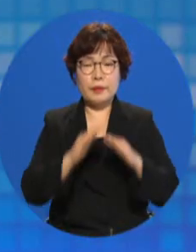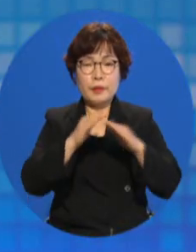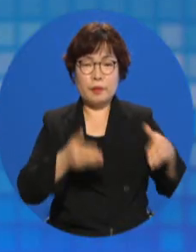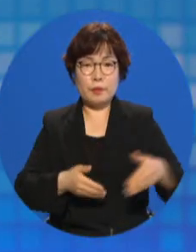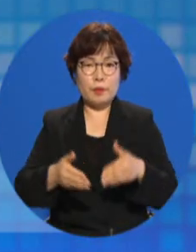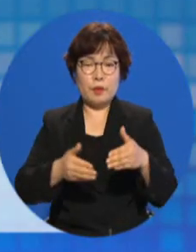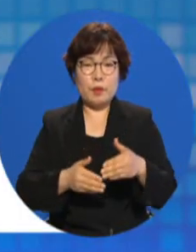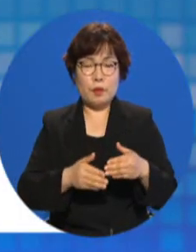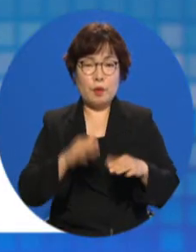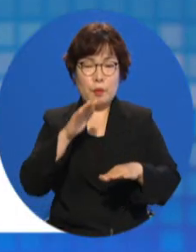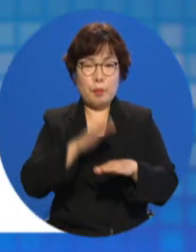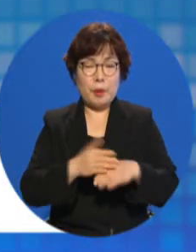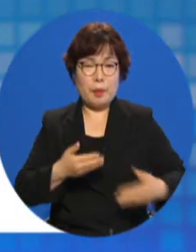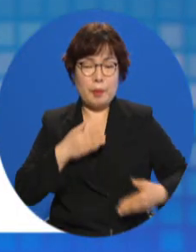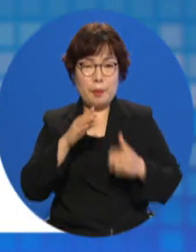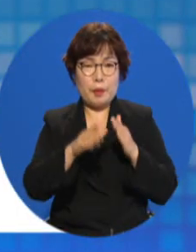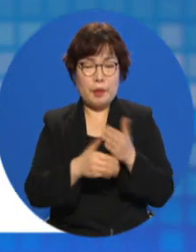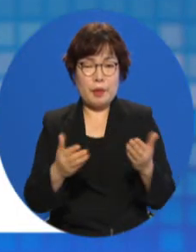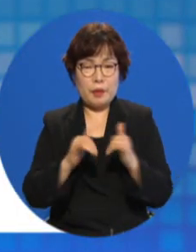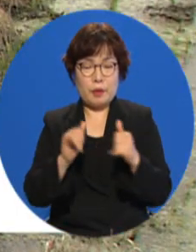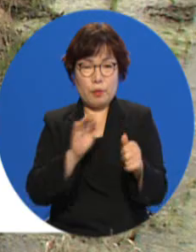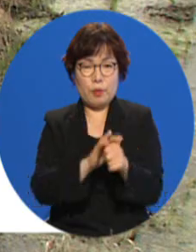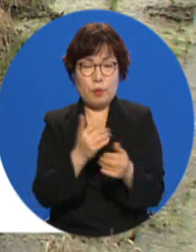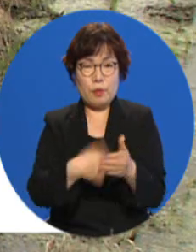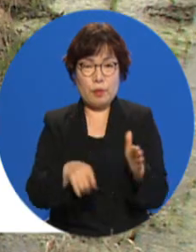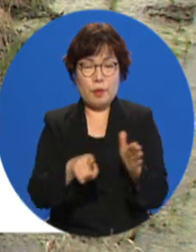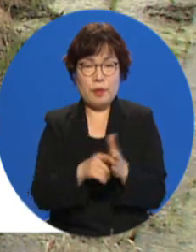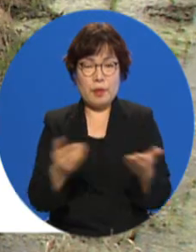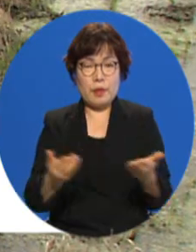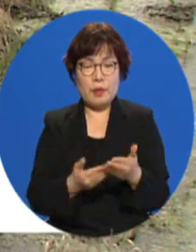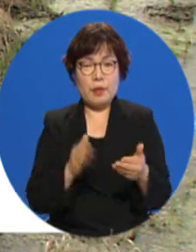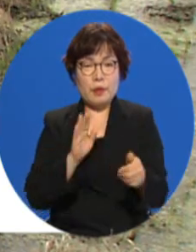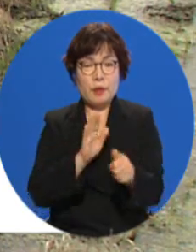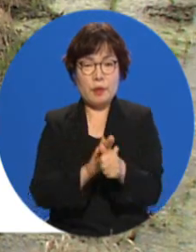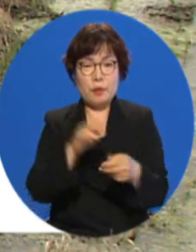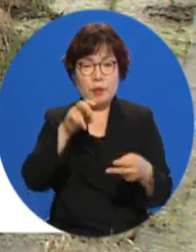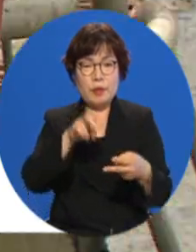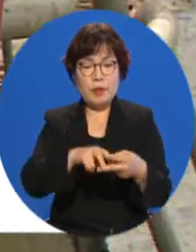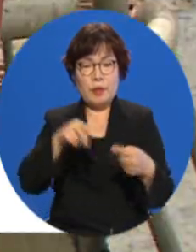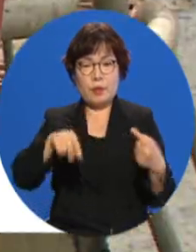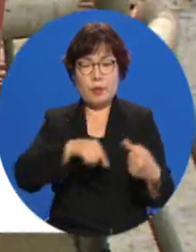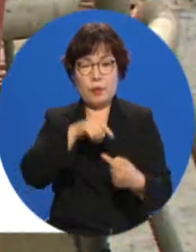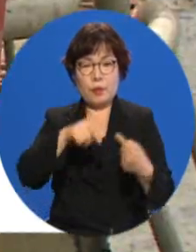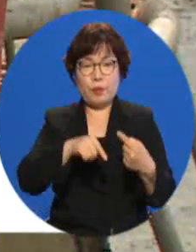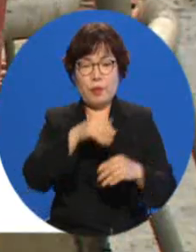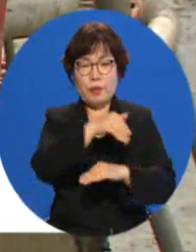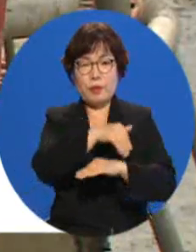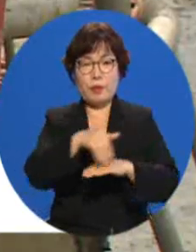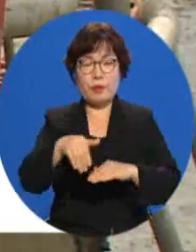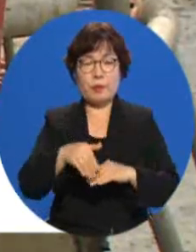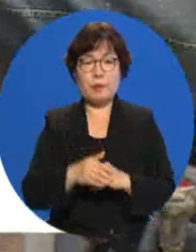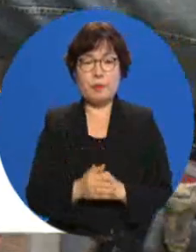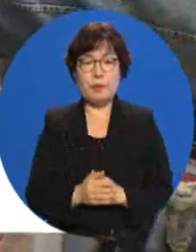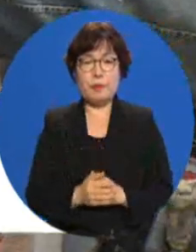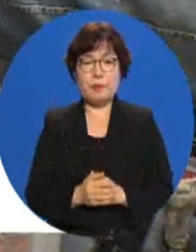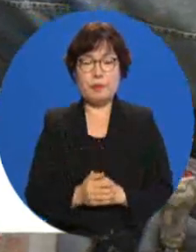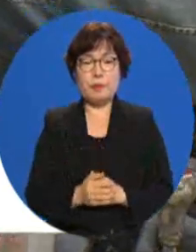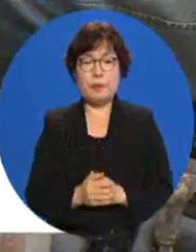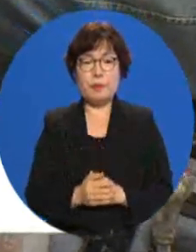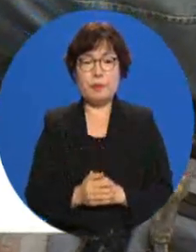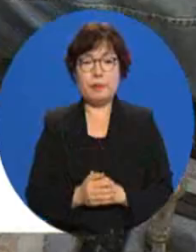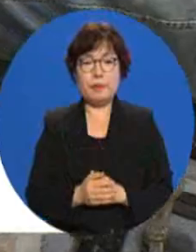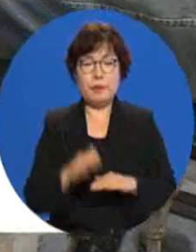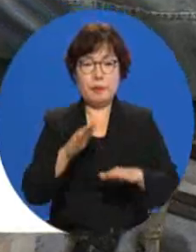전남도가 농번기 인력 부족 해소를 위해 일선 시군에 농촌 인력 지원센터를 운영합니다.